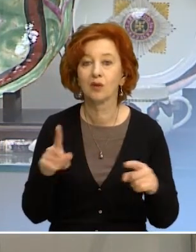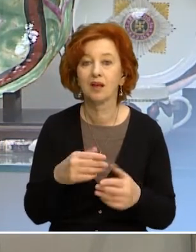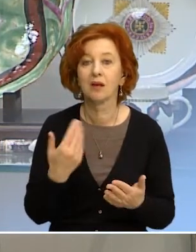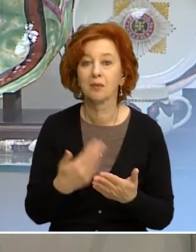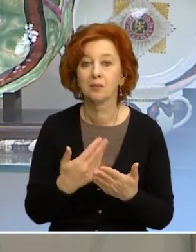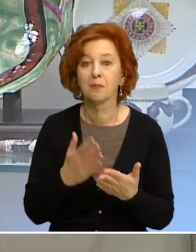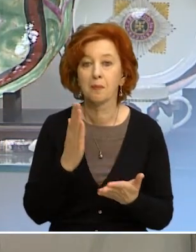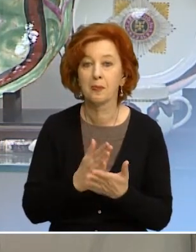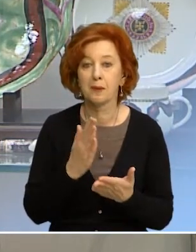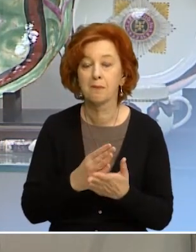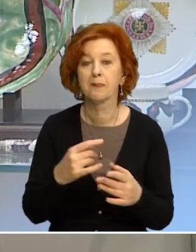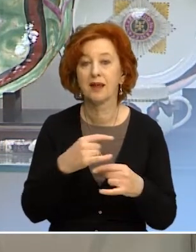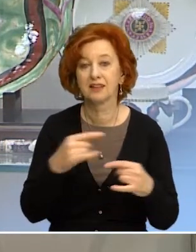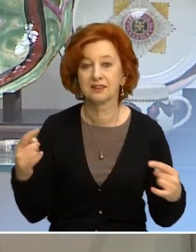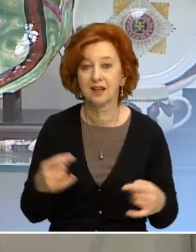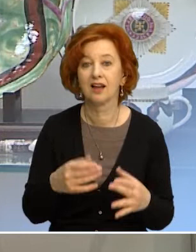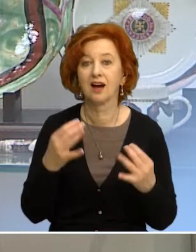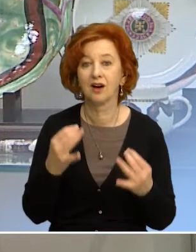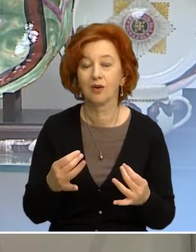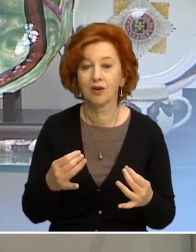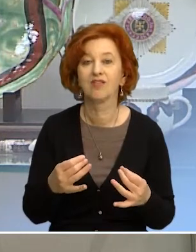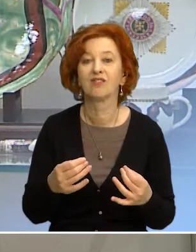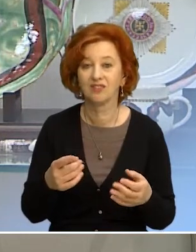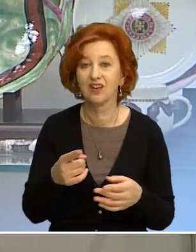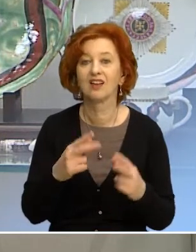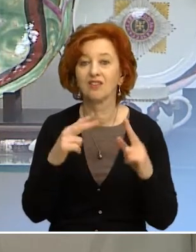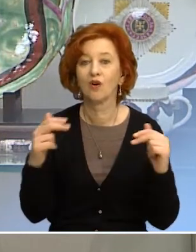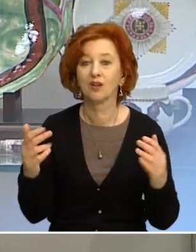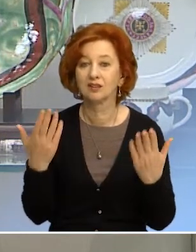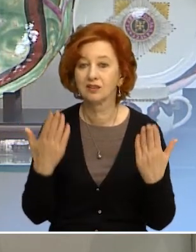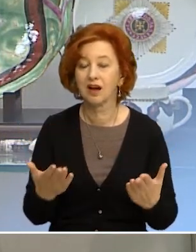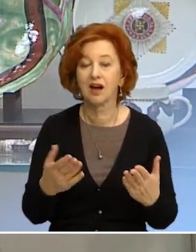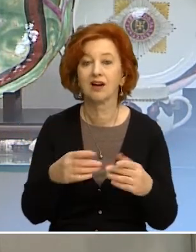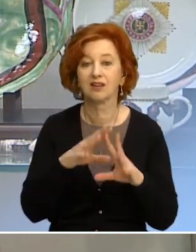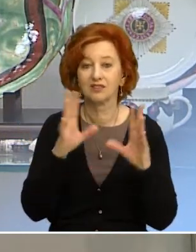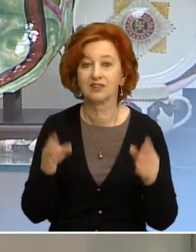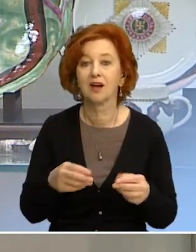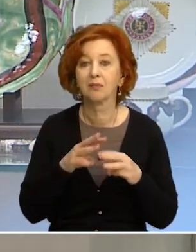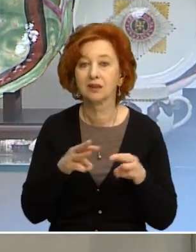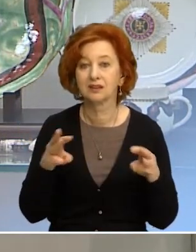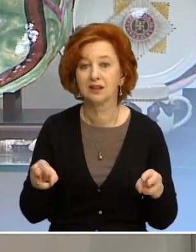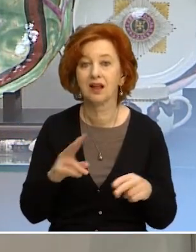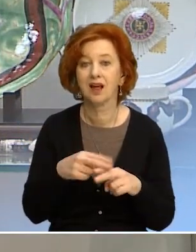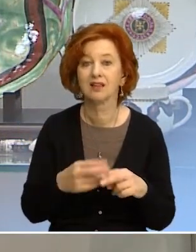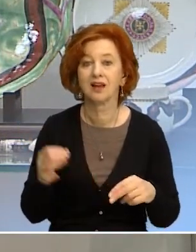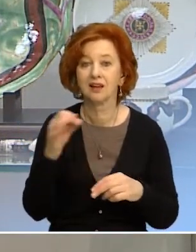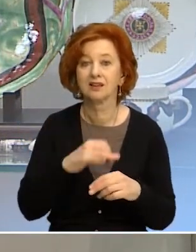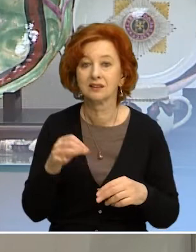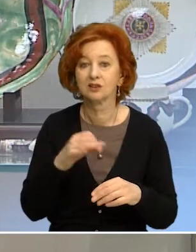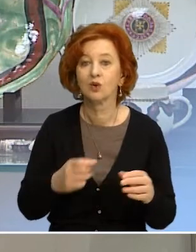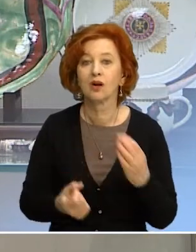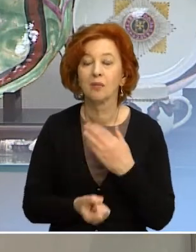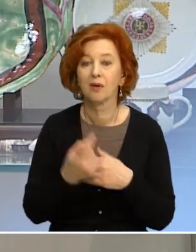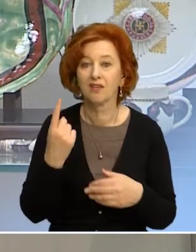такие предметы находились на столах в Зимнем дворце, в других царских резиденциях. И эта история